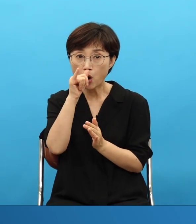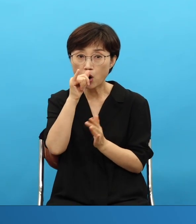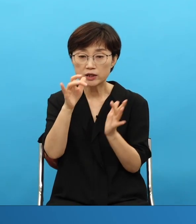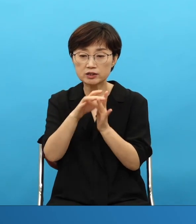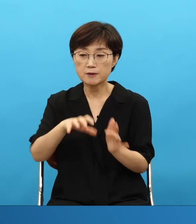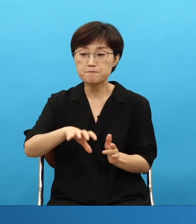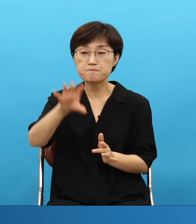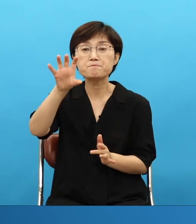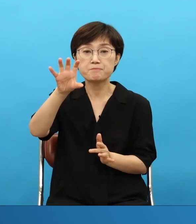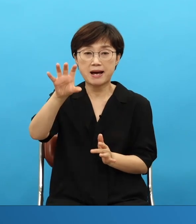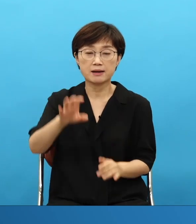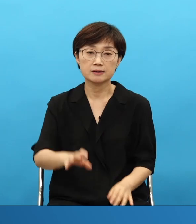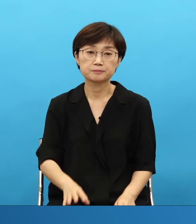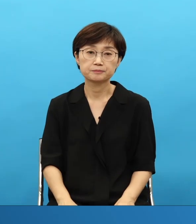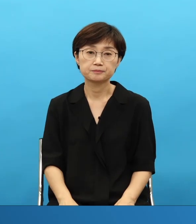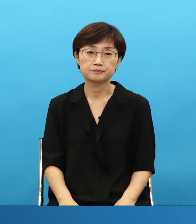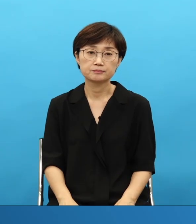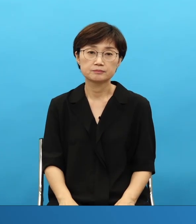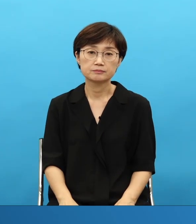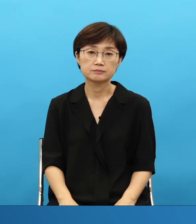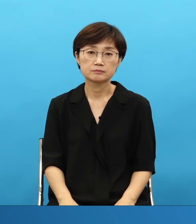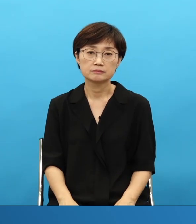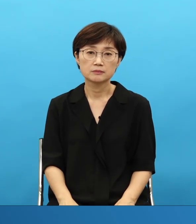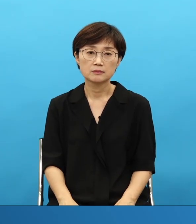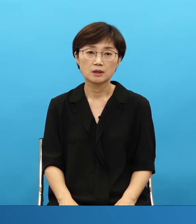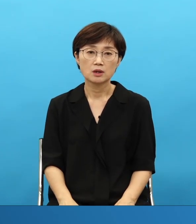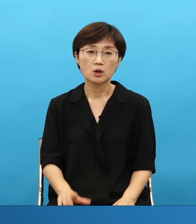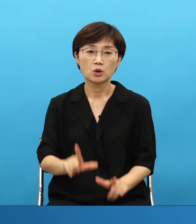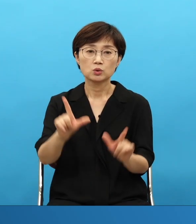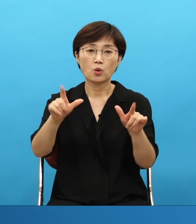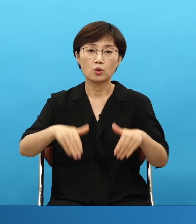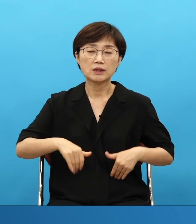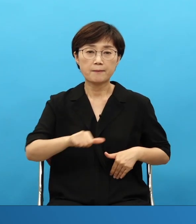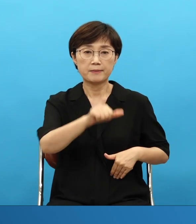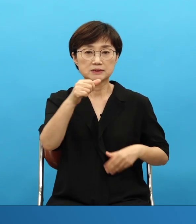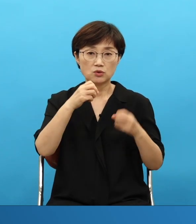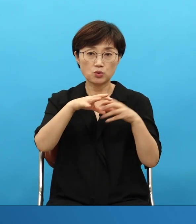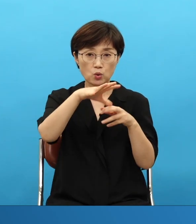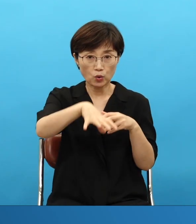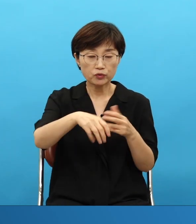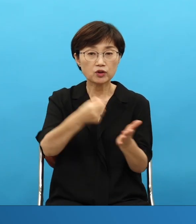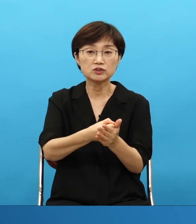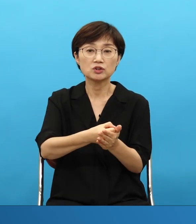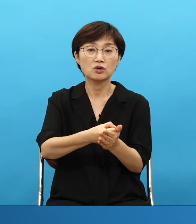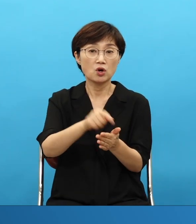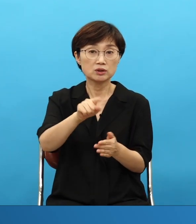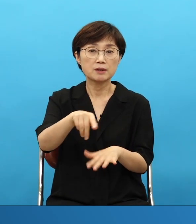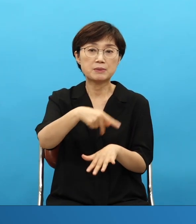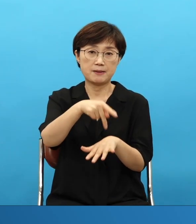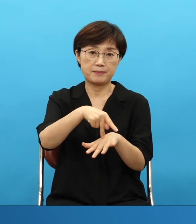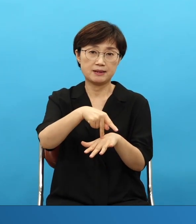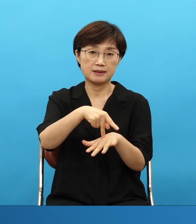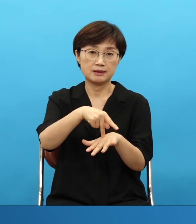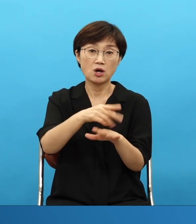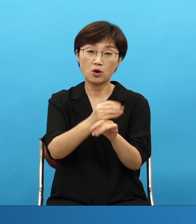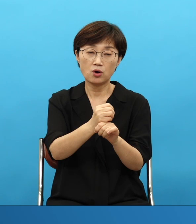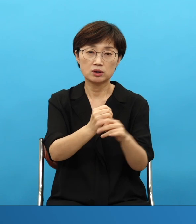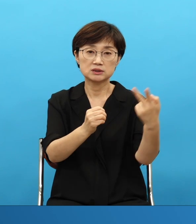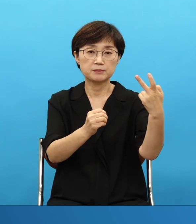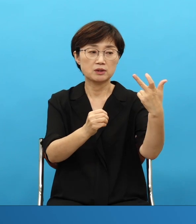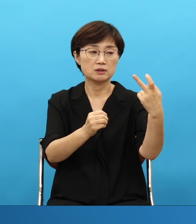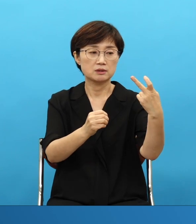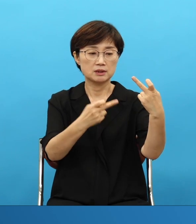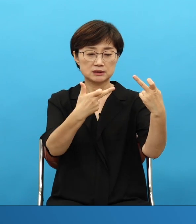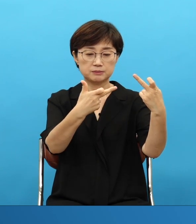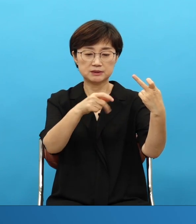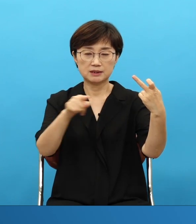안내에 공지되어 있습니다. 12월 동남아 전도 집회 장소가 확정됐습니다. 12월 17일부터 이틀간